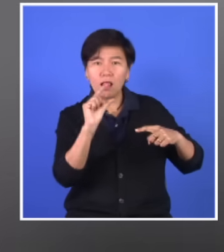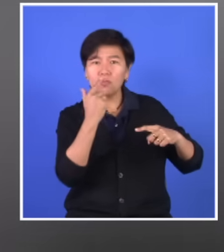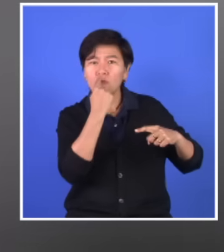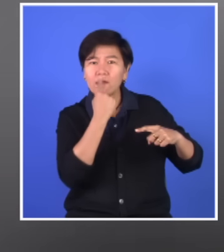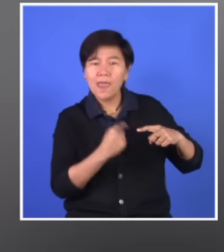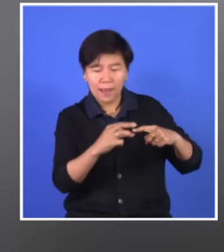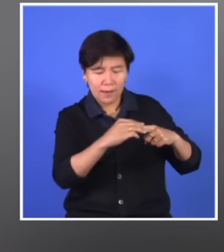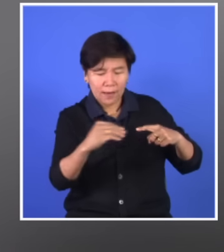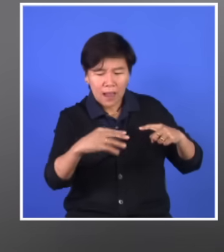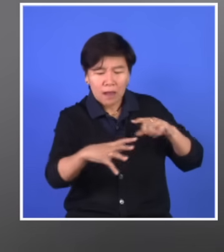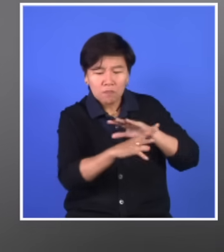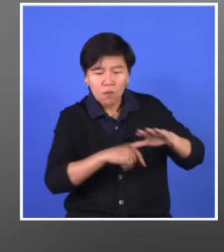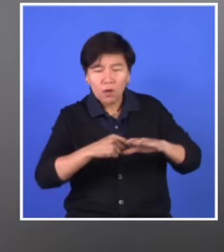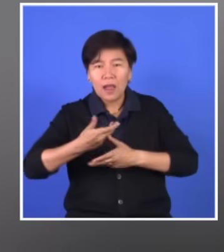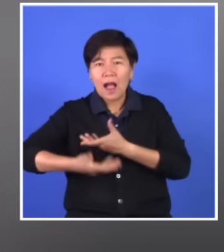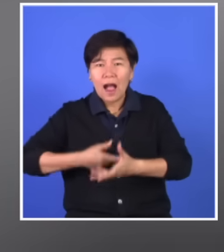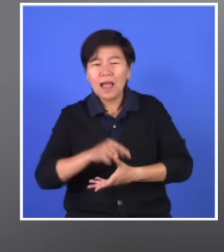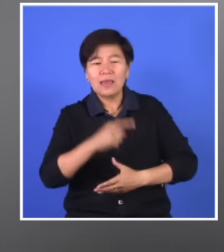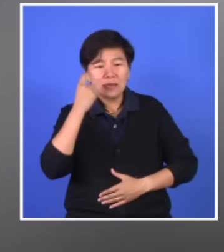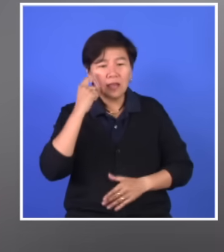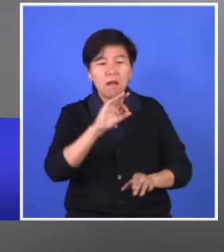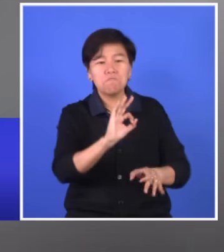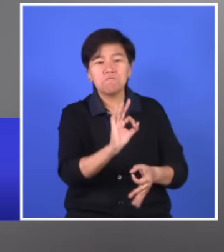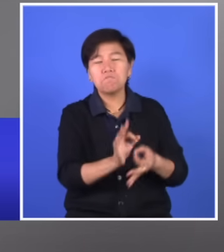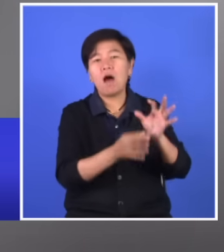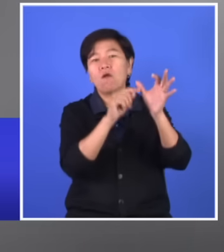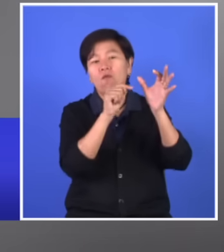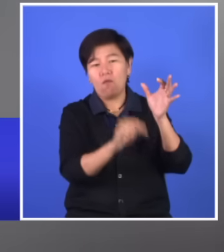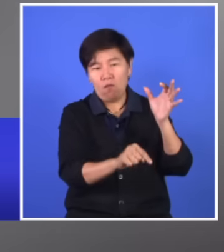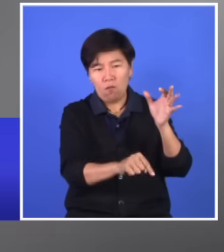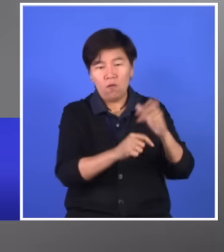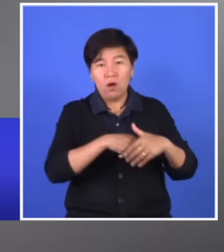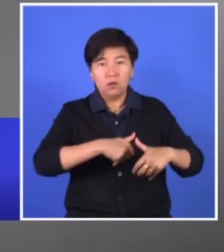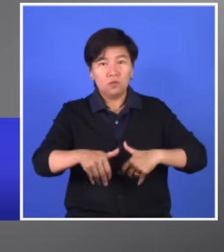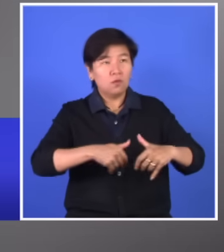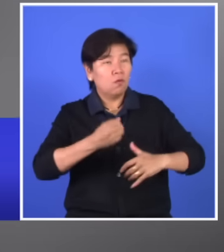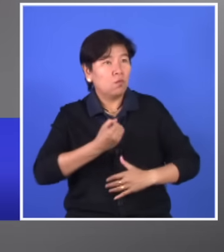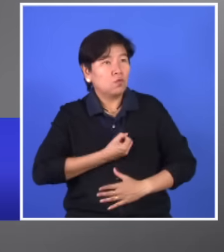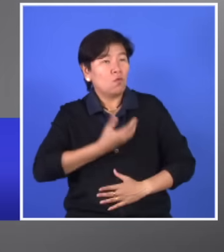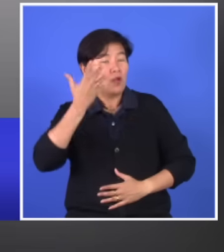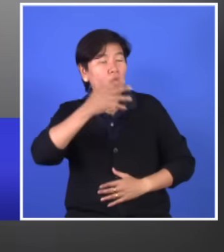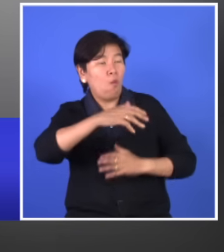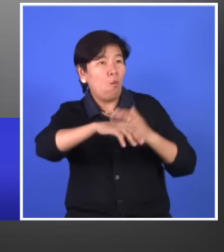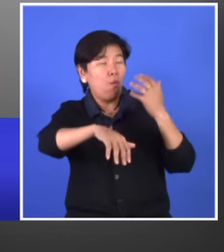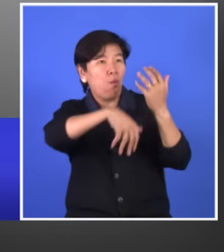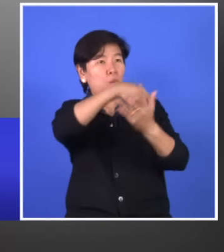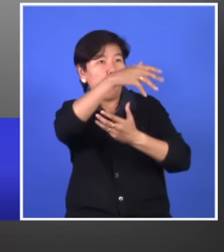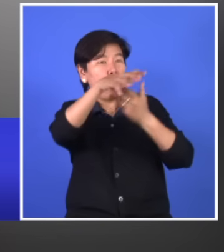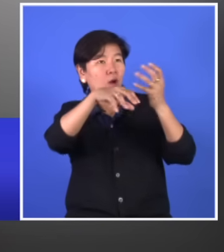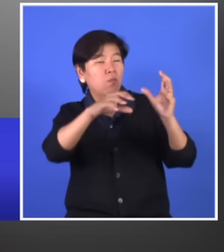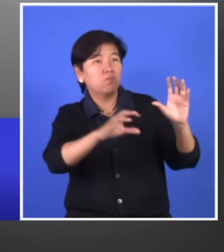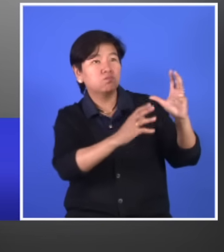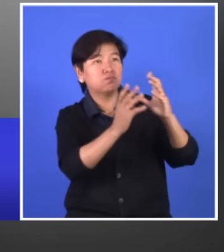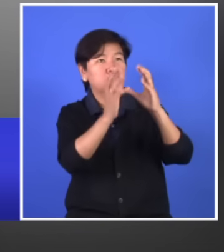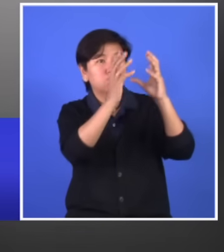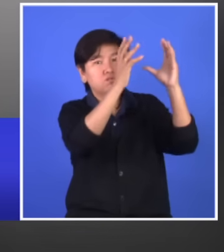เพลิงเทศบาลห้วยใหญ่อยู่ที่บางละมุงนะครับได้รับแจ้งจากชาวบ้านบอกว่ามีเหตุไฟไหม้กองสายไฟเก่าแลก็มีกลุ่มขวัญเนี่ยลอยพวย